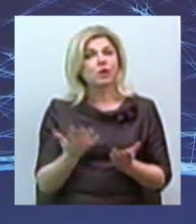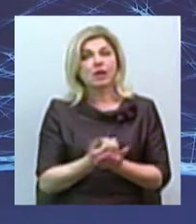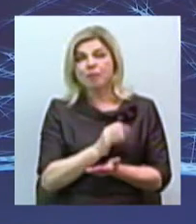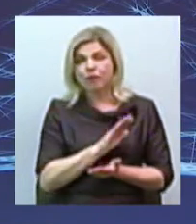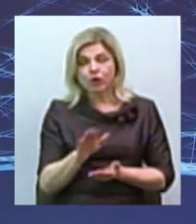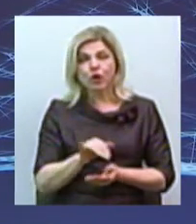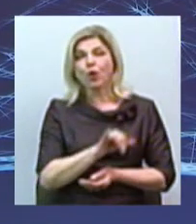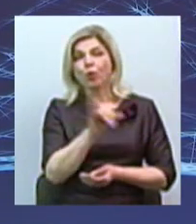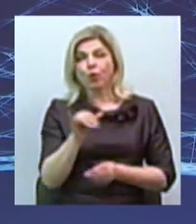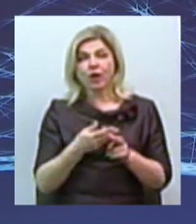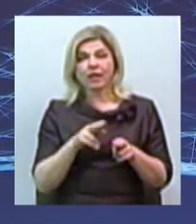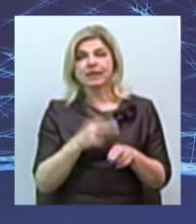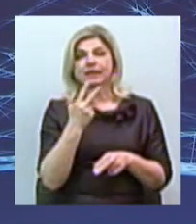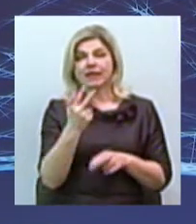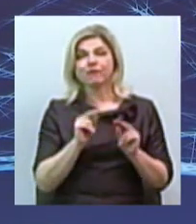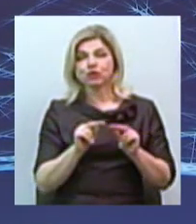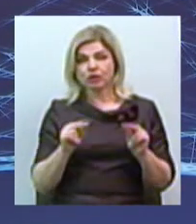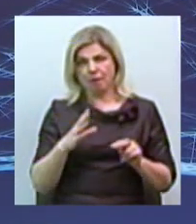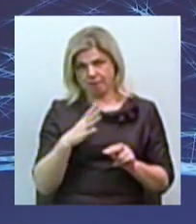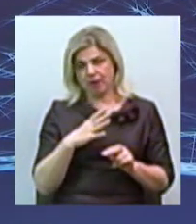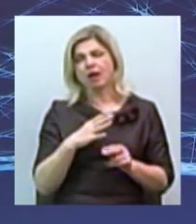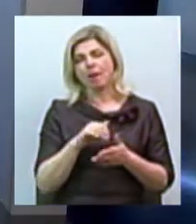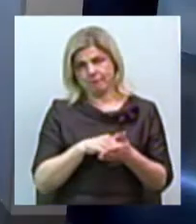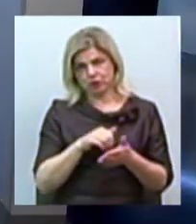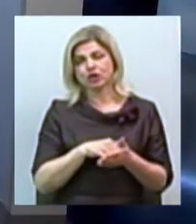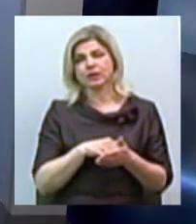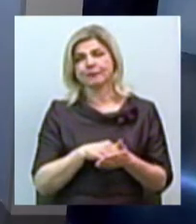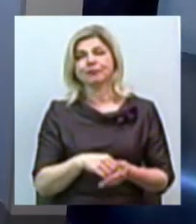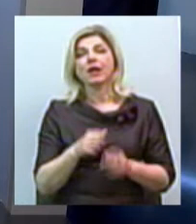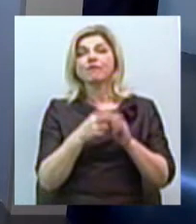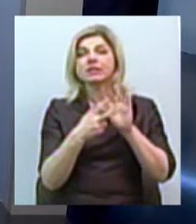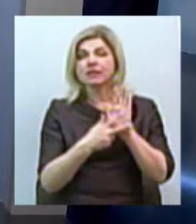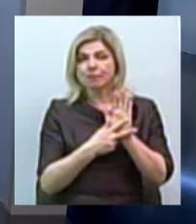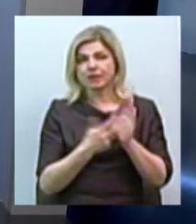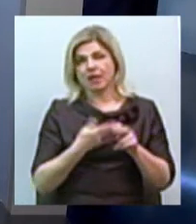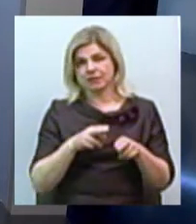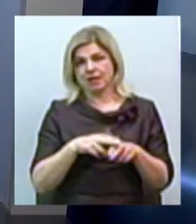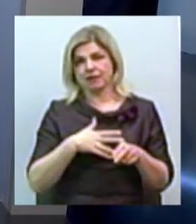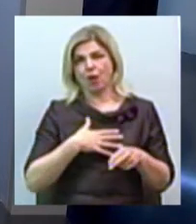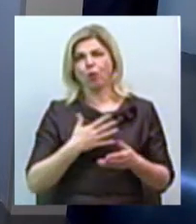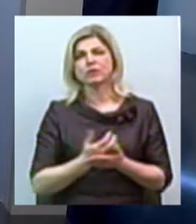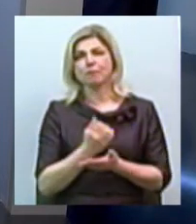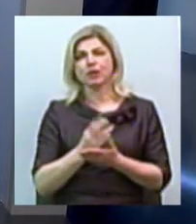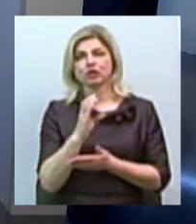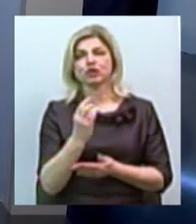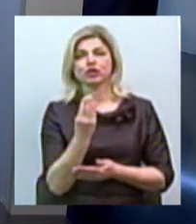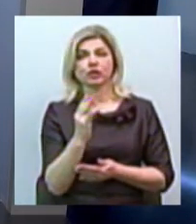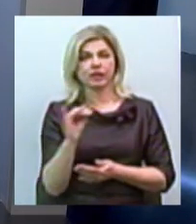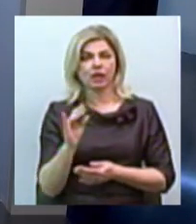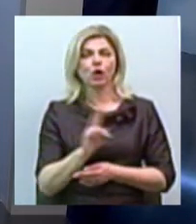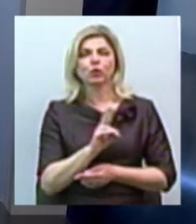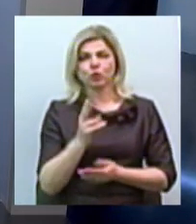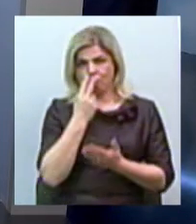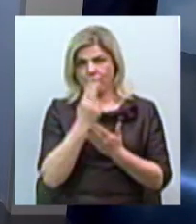трьох вчителів були об'єктивні причини. 18 – це наші успішні. Це ті, які виявили